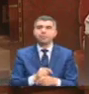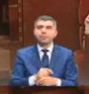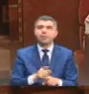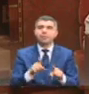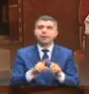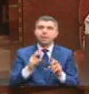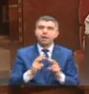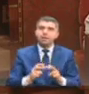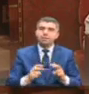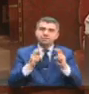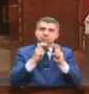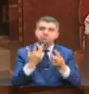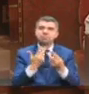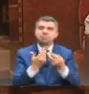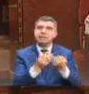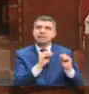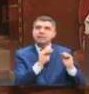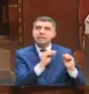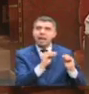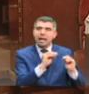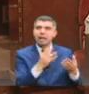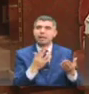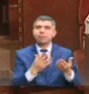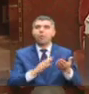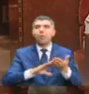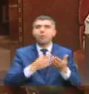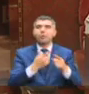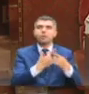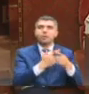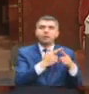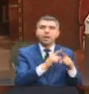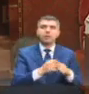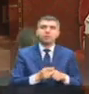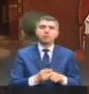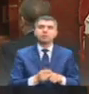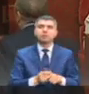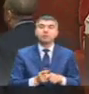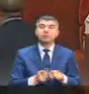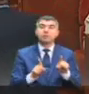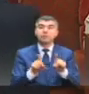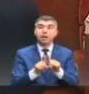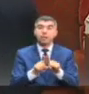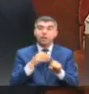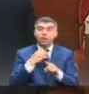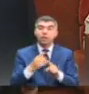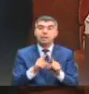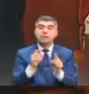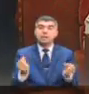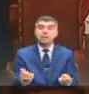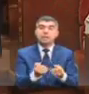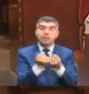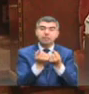الترقية الثقافية والمعرفية، ولكن عنده أيضا هدف استثماري يساهم في التنمية